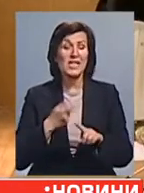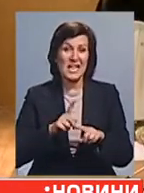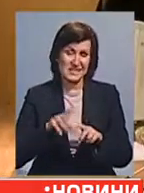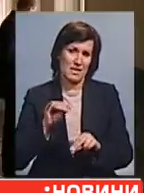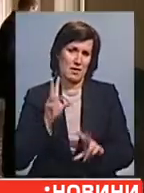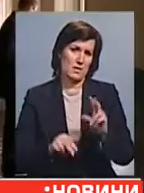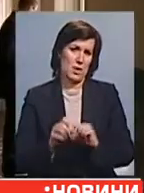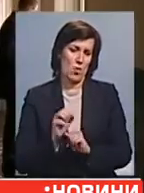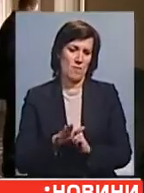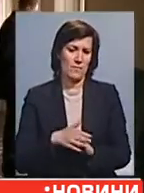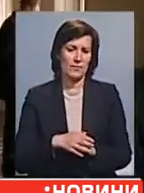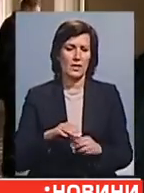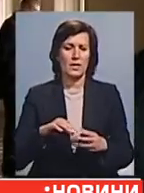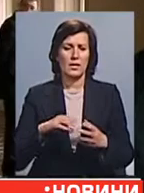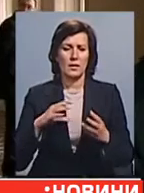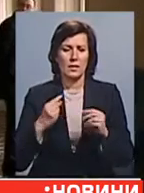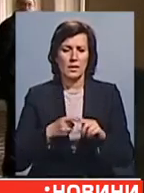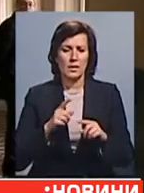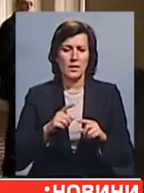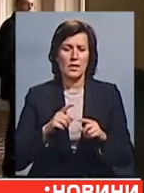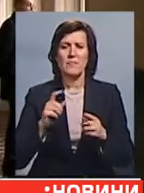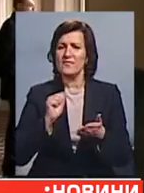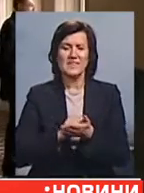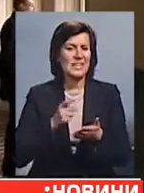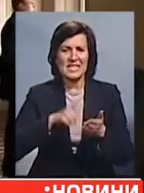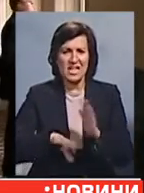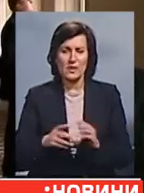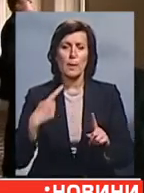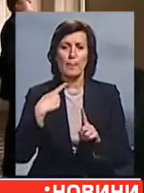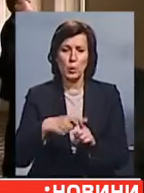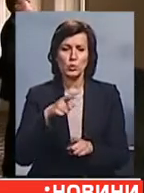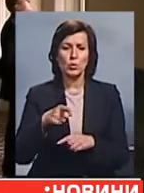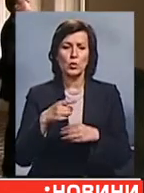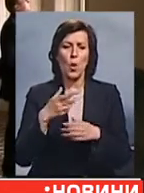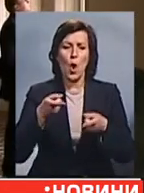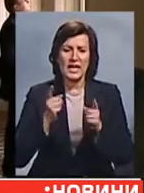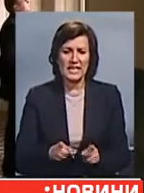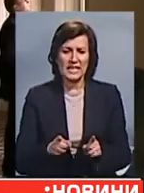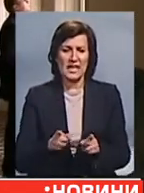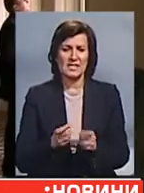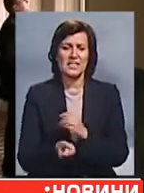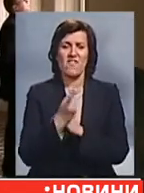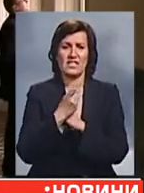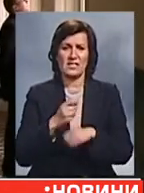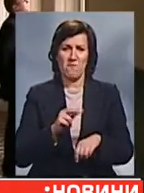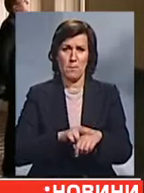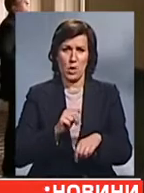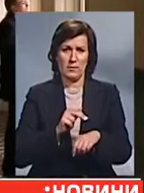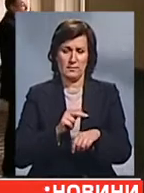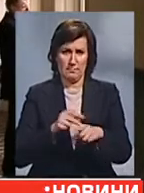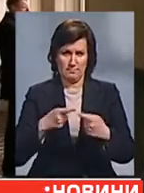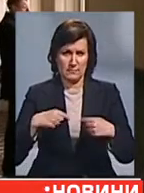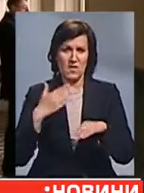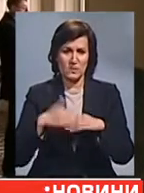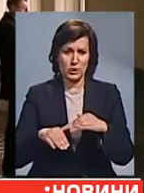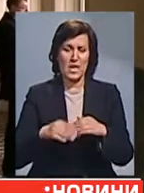розраховував. Дублікат належним чином не завірений. Плюс до того, його оригінал з'явився у апеляційній інстанції вже